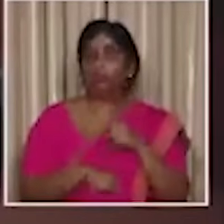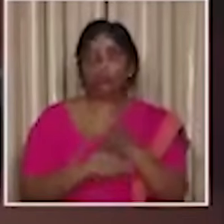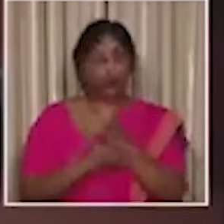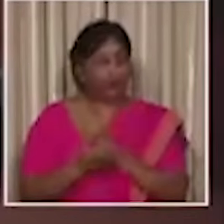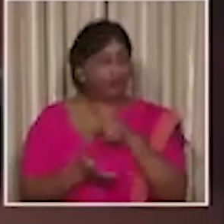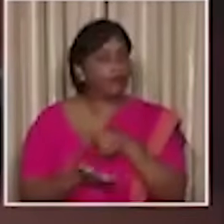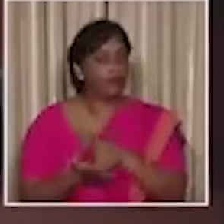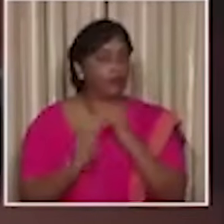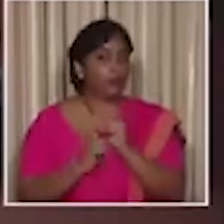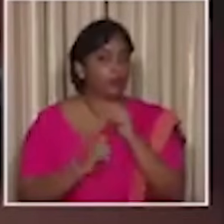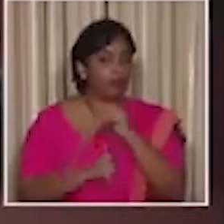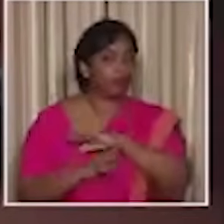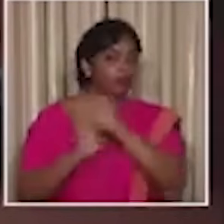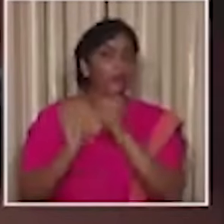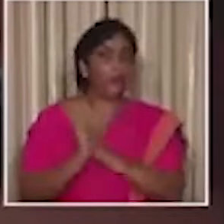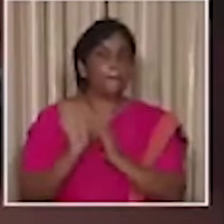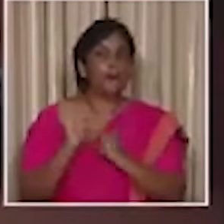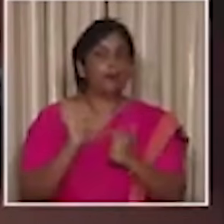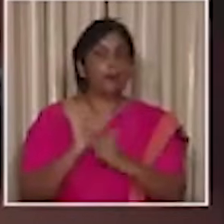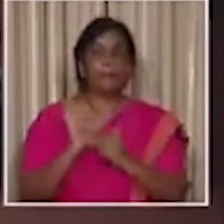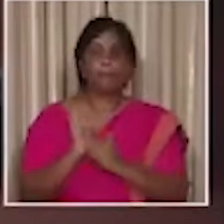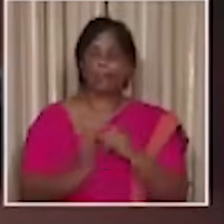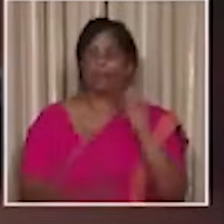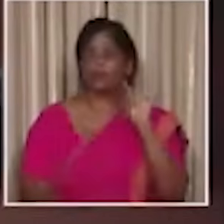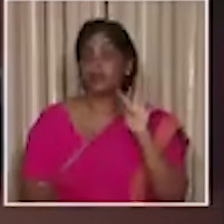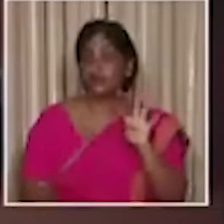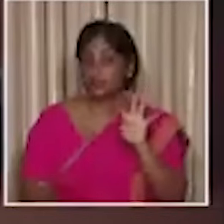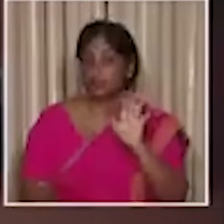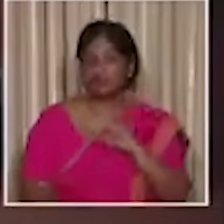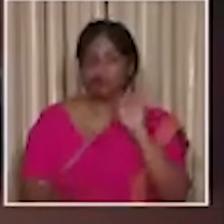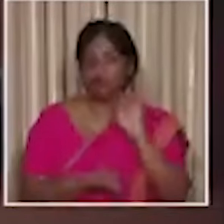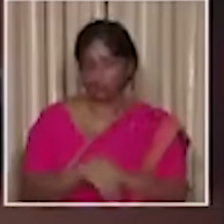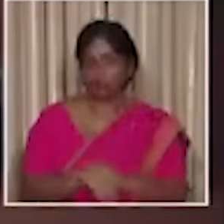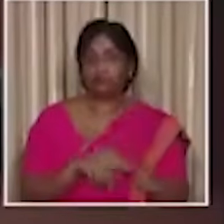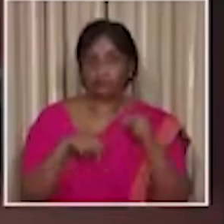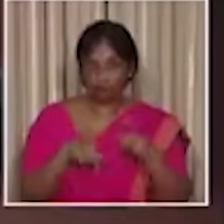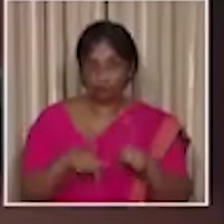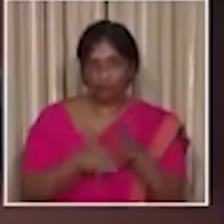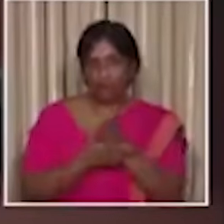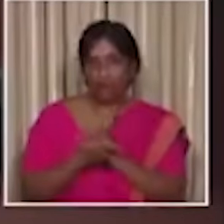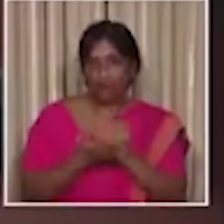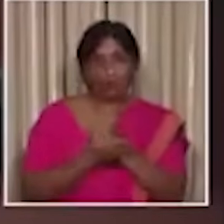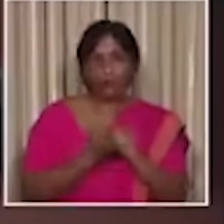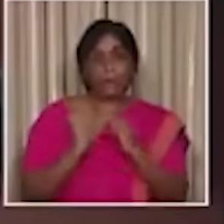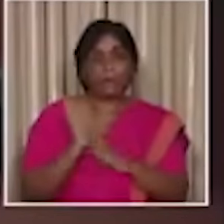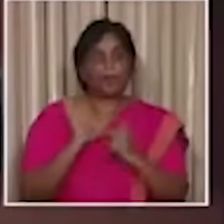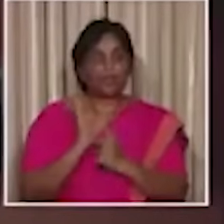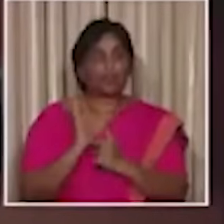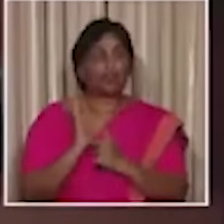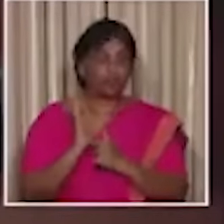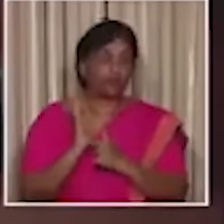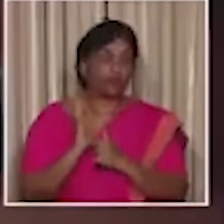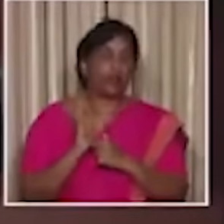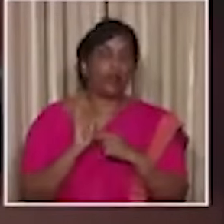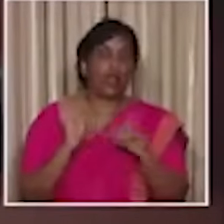පමණක් පොස්පේට් අඩංගු ඛනිජ ප්‍රමාණය මෙට්‍රික් ටොන් මිලියන 24 බව අනාවරණය වුණා. ඒ දැන්ට කරලා තියෙන කොටසේ මෙට්‍රික් ටොන් මිලියන ලක්ෂ 24ක් තියෙන